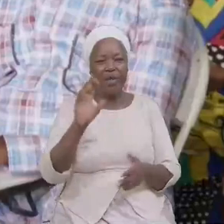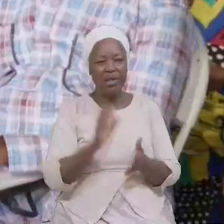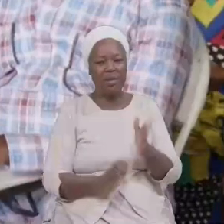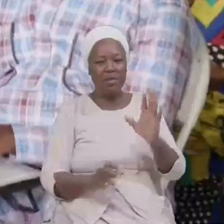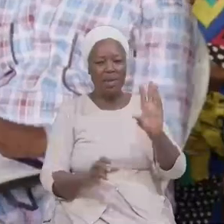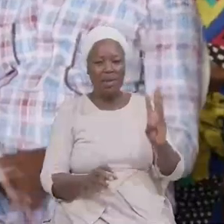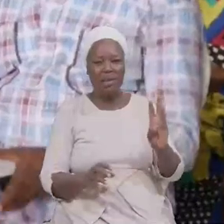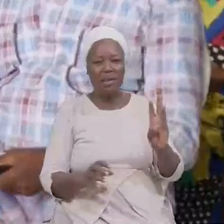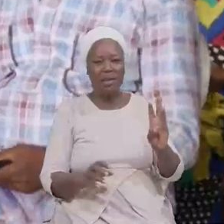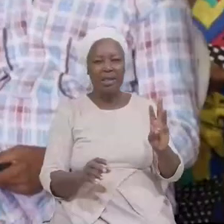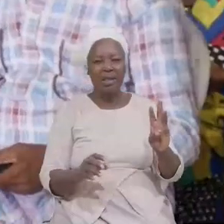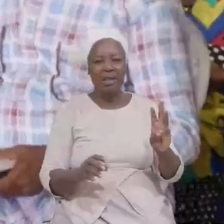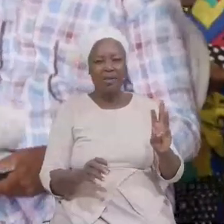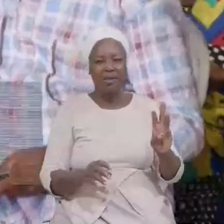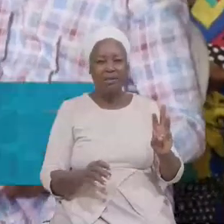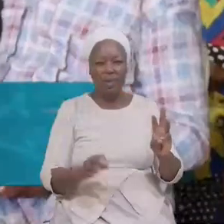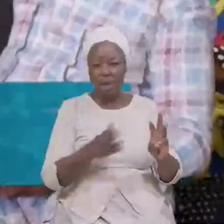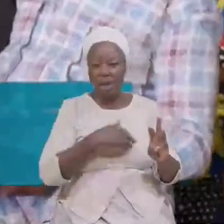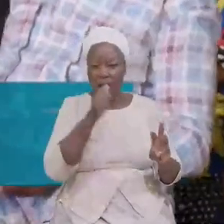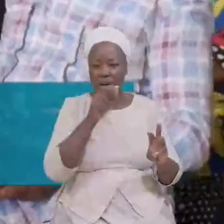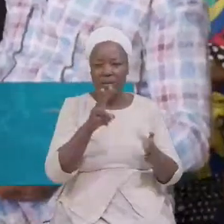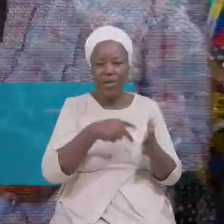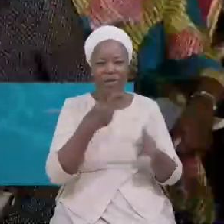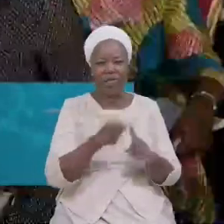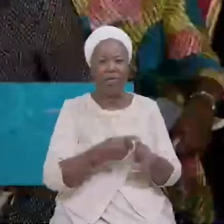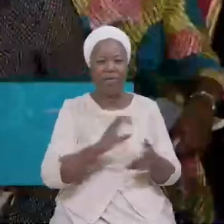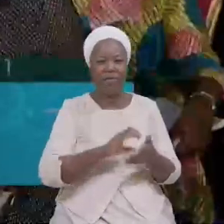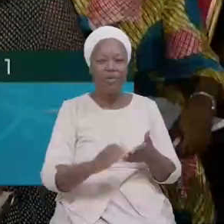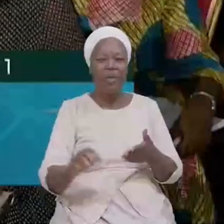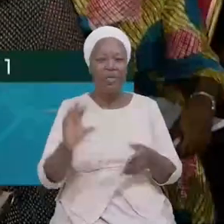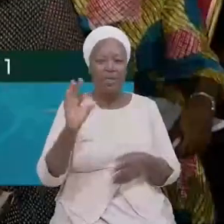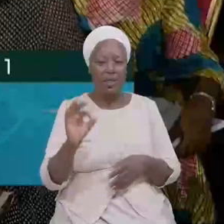1 Corinthiens chapitre 6, verset 9.